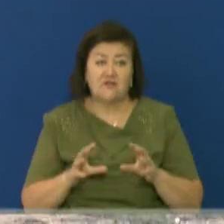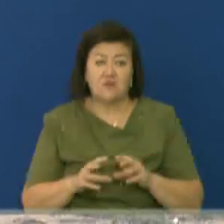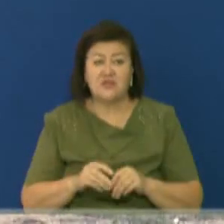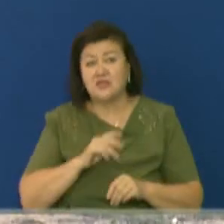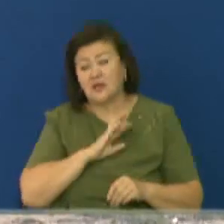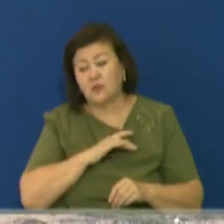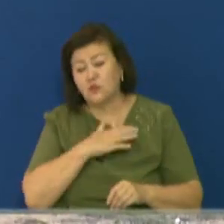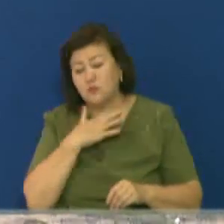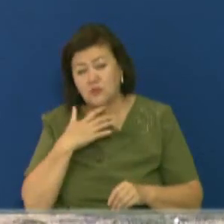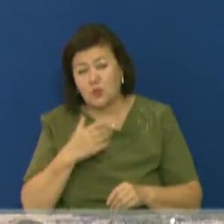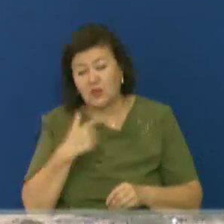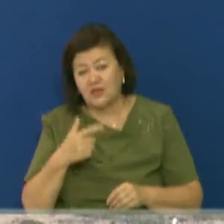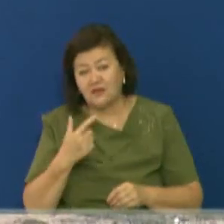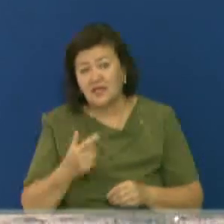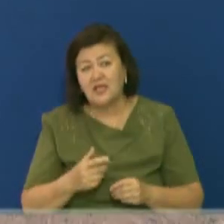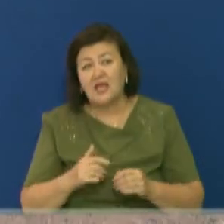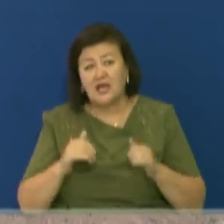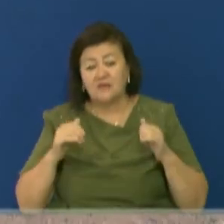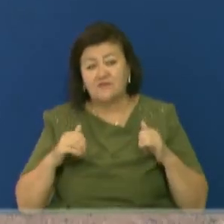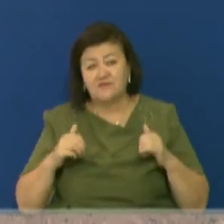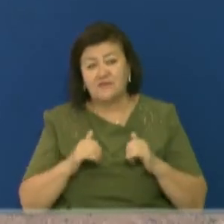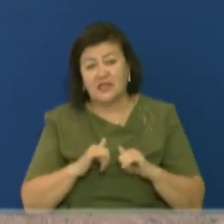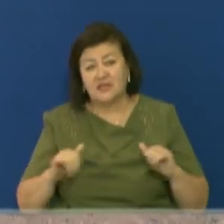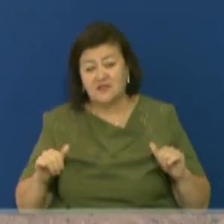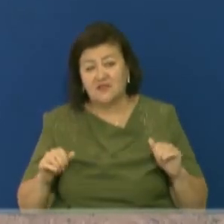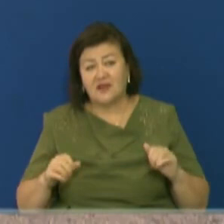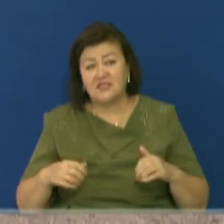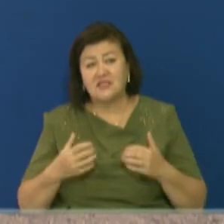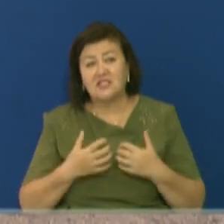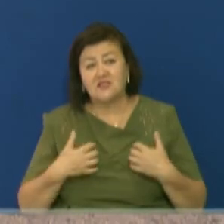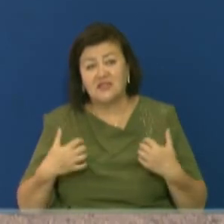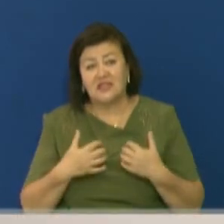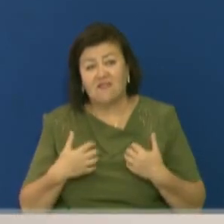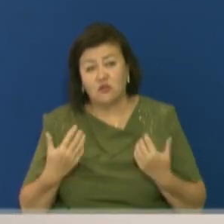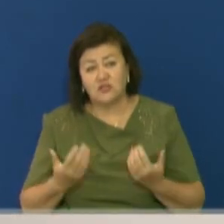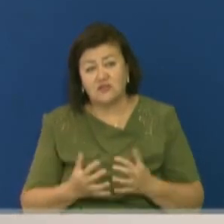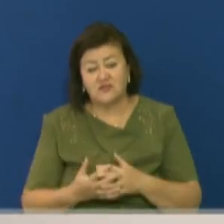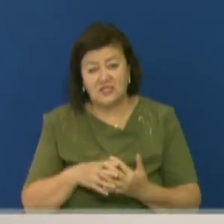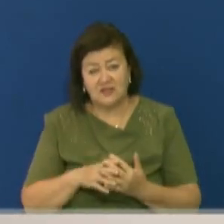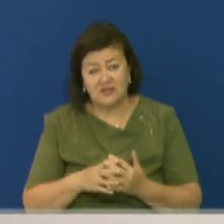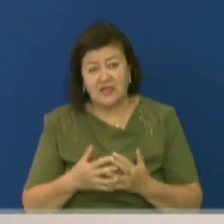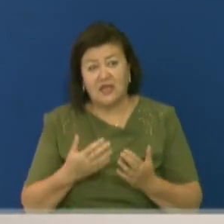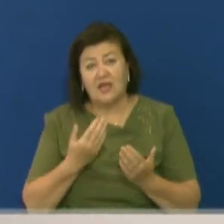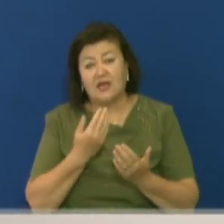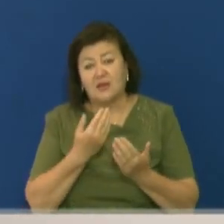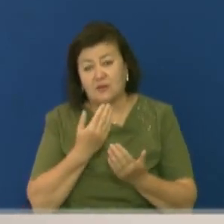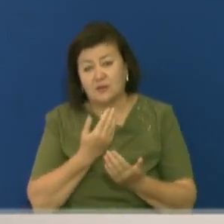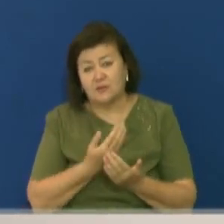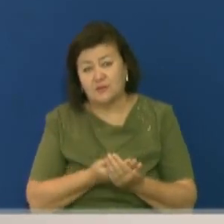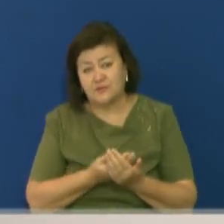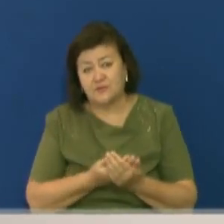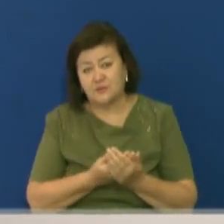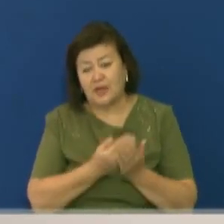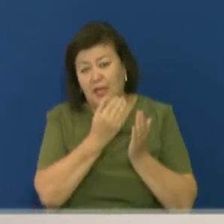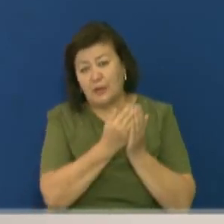мәселелерді өзара шешіп, мал шаруашылығы өнімдерін сатылымға шығаруды жоспарлап отыр. Өзімнің сайлау алды бағдарламама